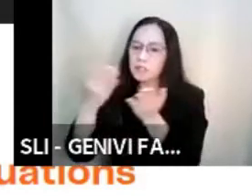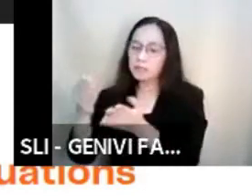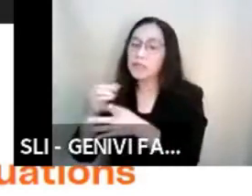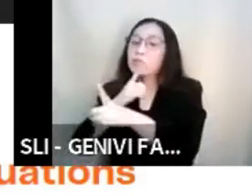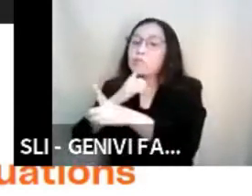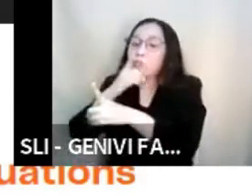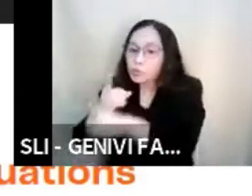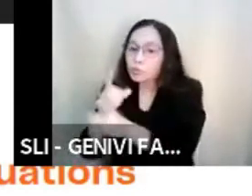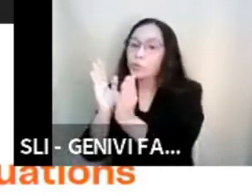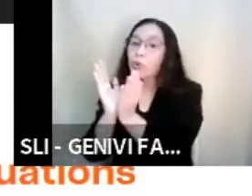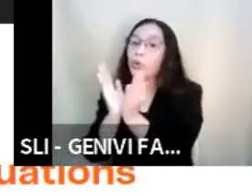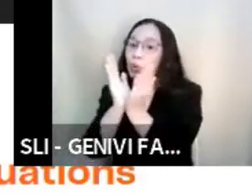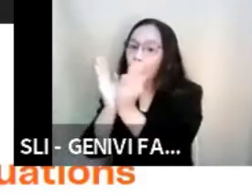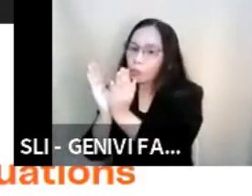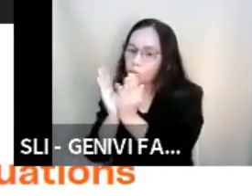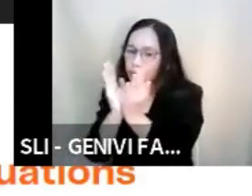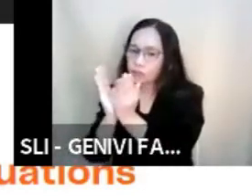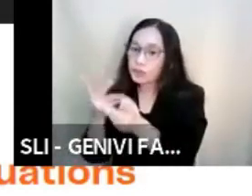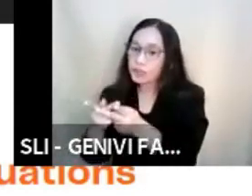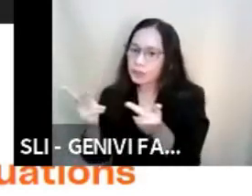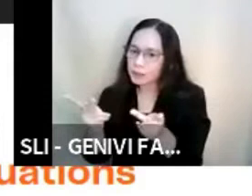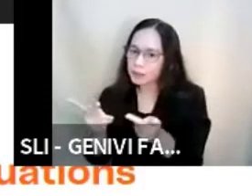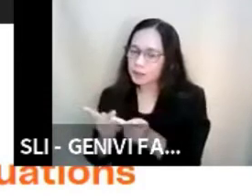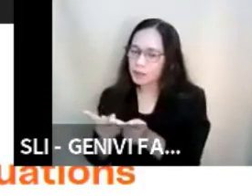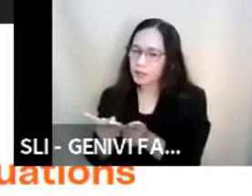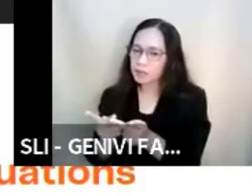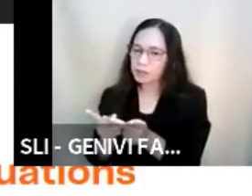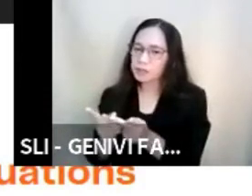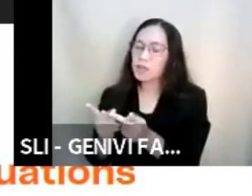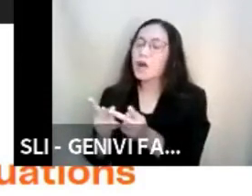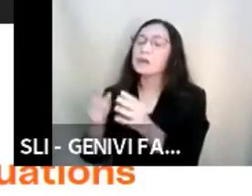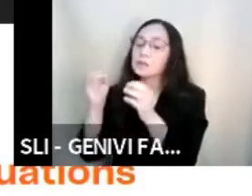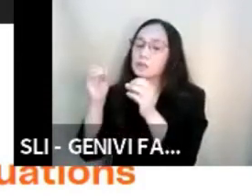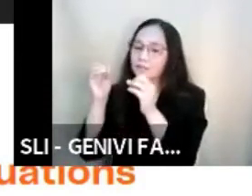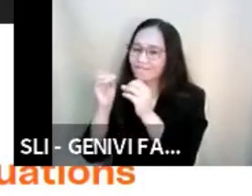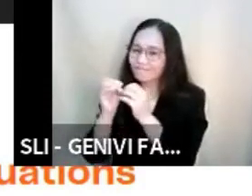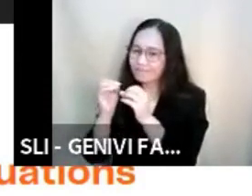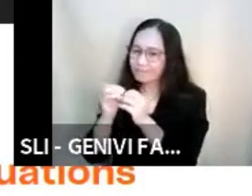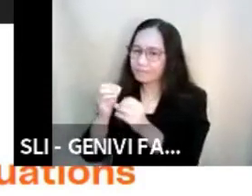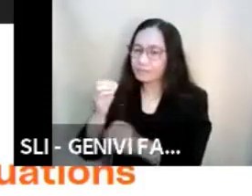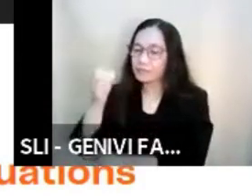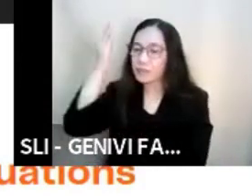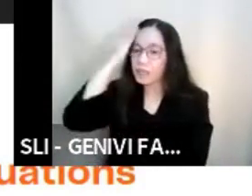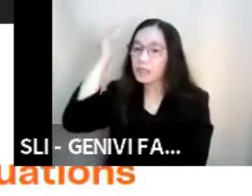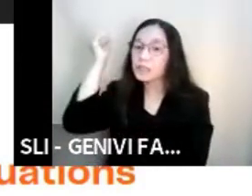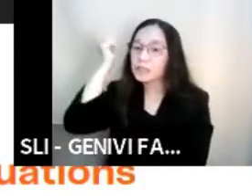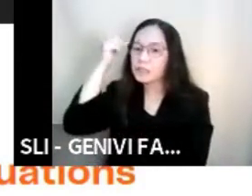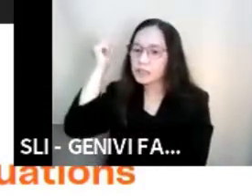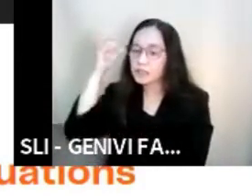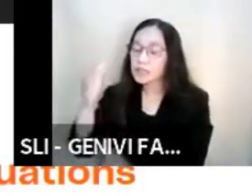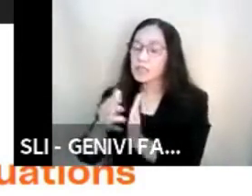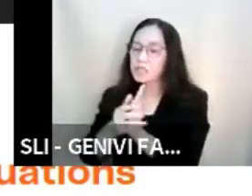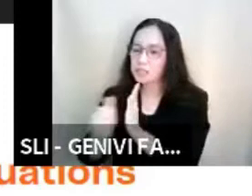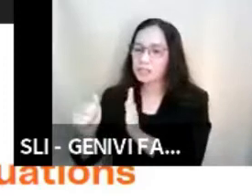community setting para doon lalo nilang matutunan yung skill na kailangan natin ituro